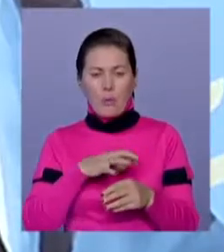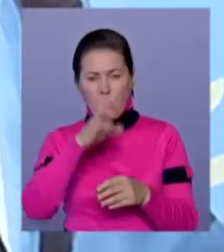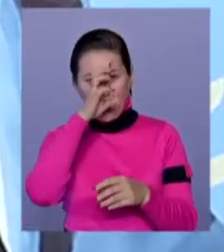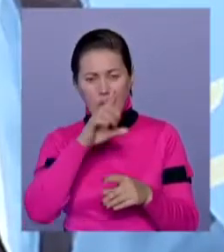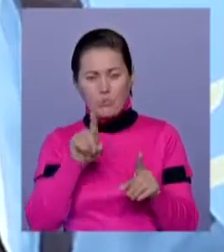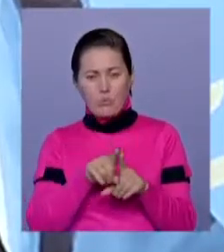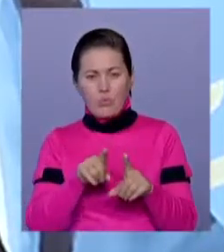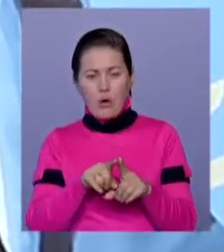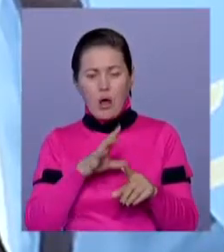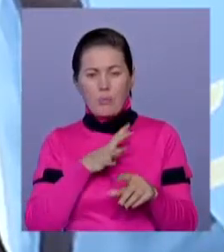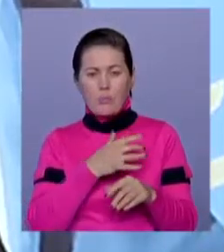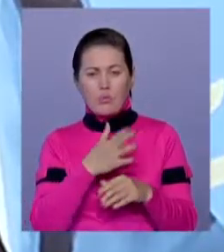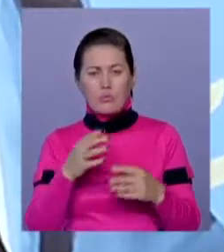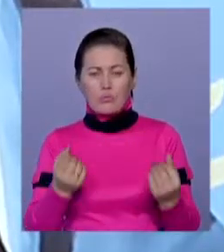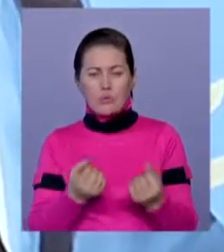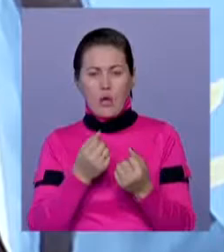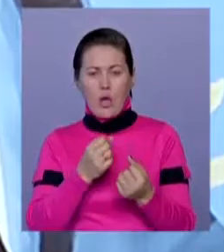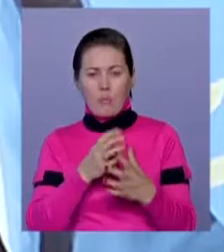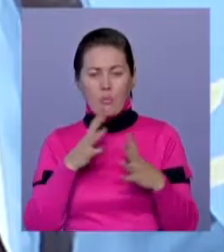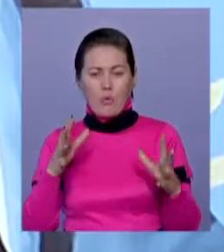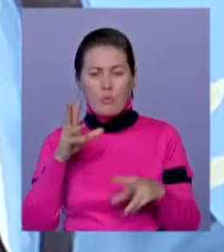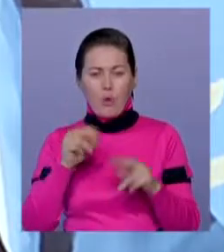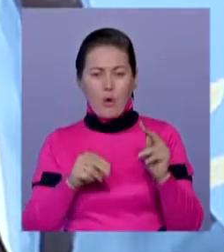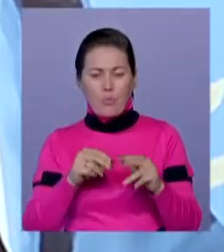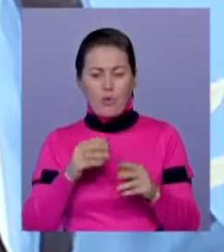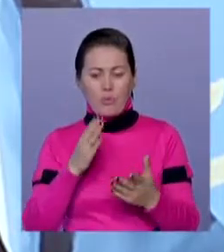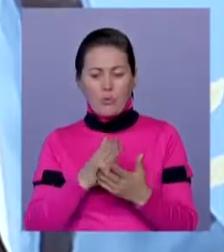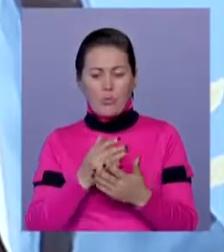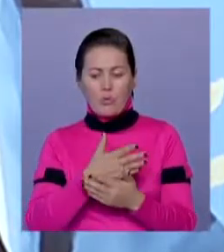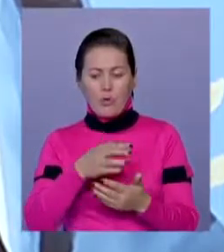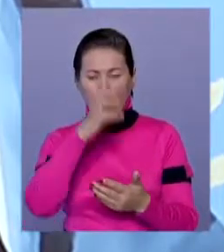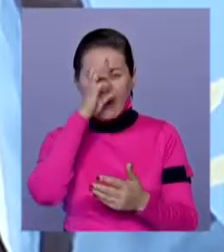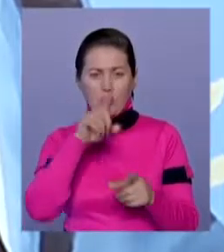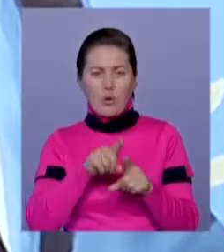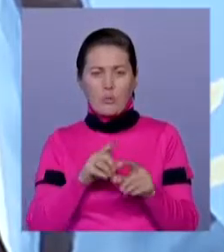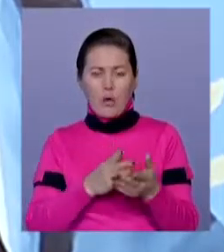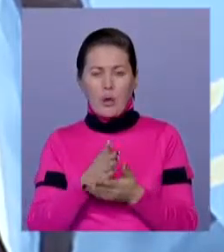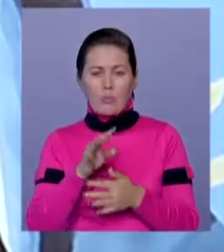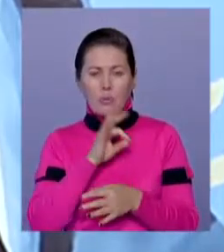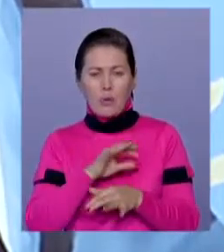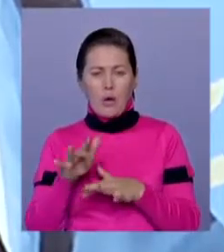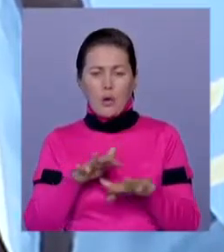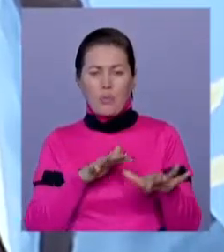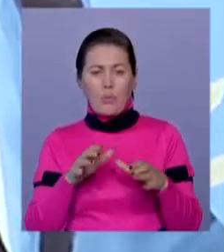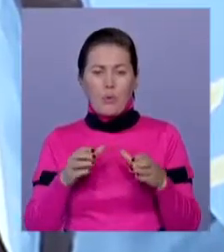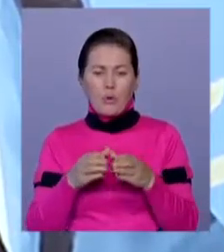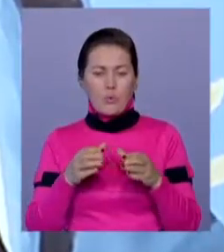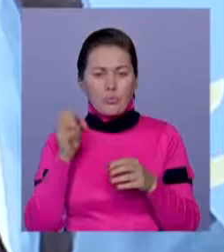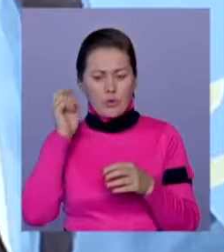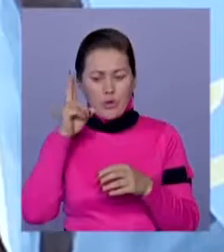абыройын асқақтатып жүрген сіздерге үлкен үміт арта отырып, елбасы саясатын іске асырушы партия